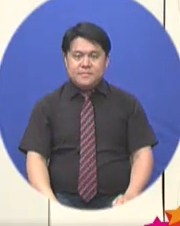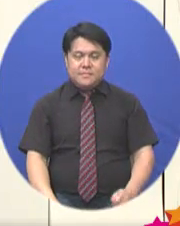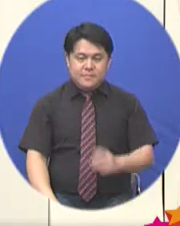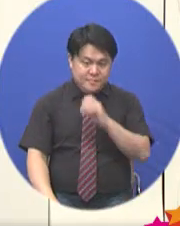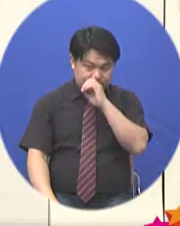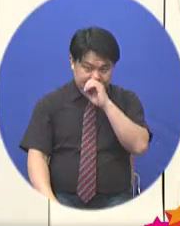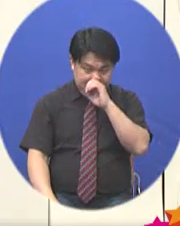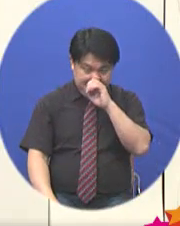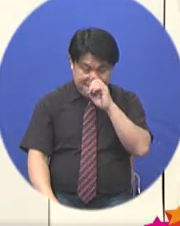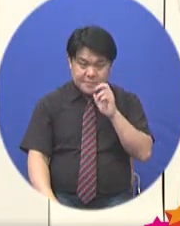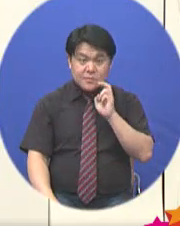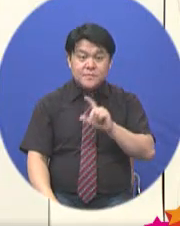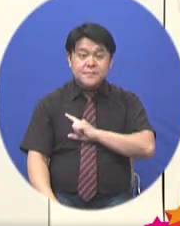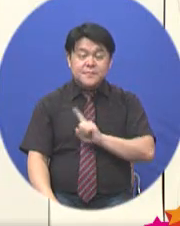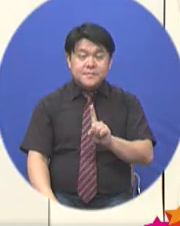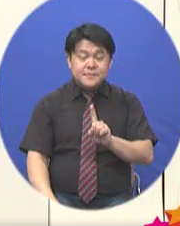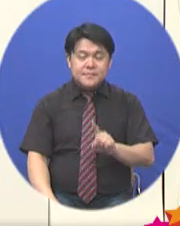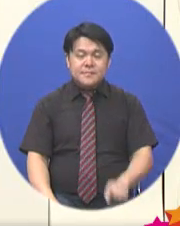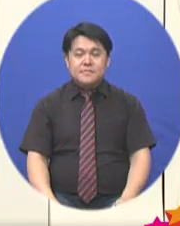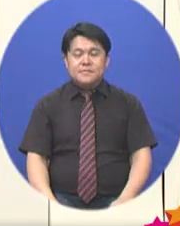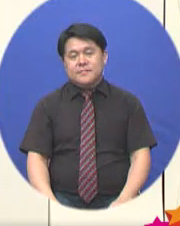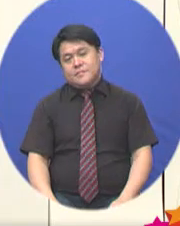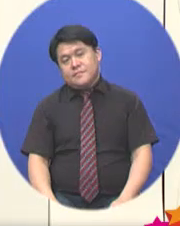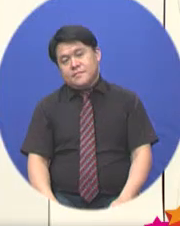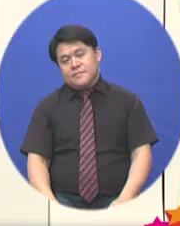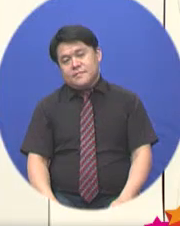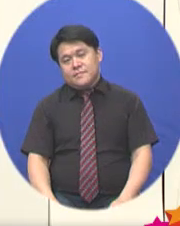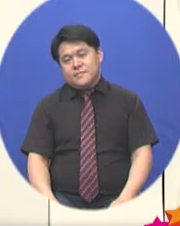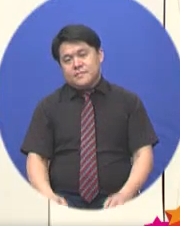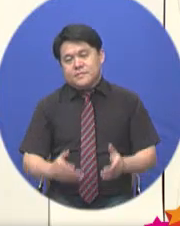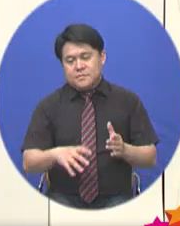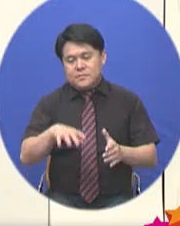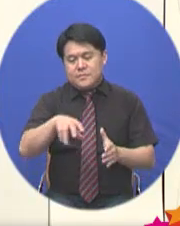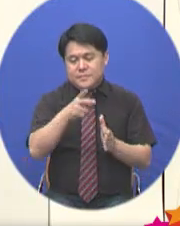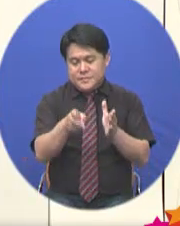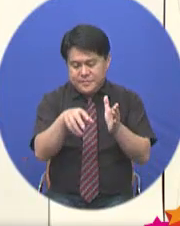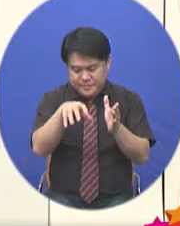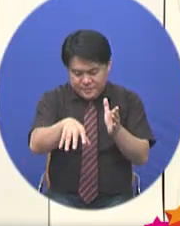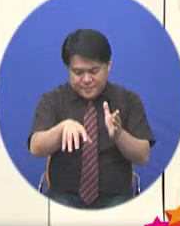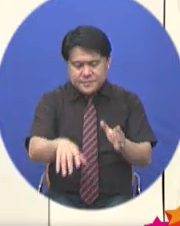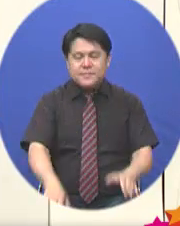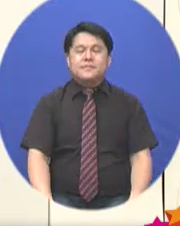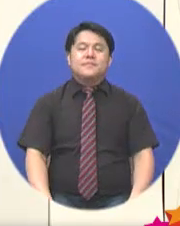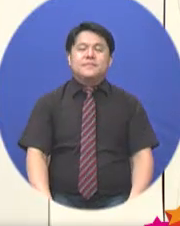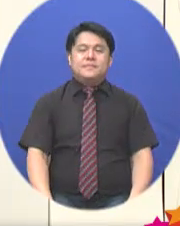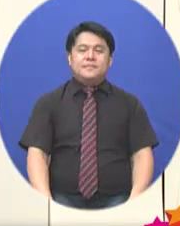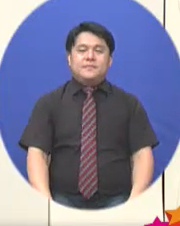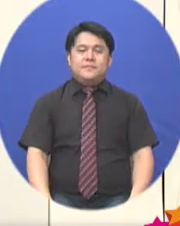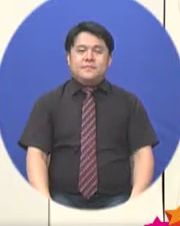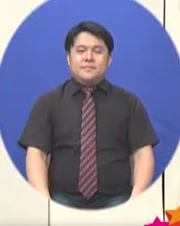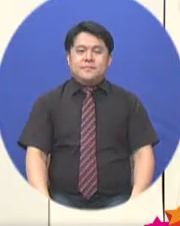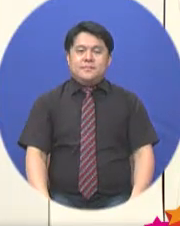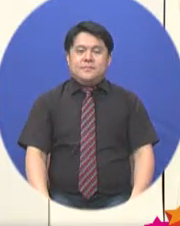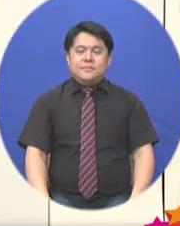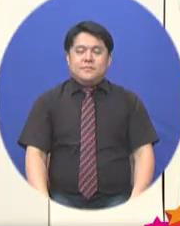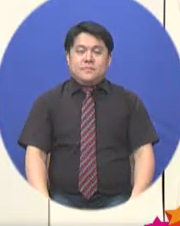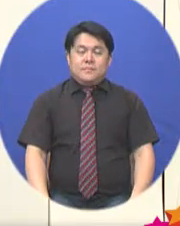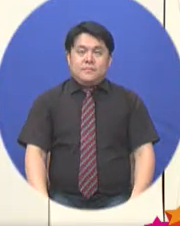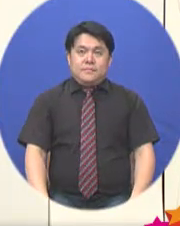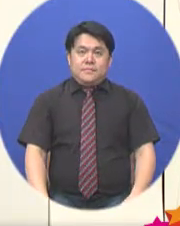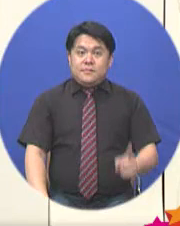자, 노래 제목. 고향역. 고향역. 예. 네. 이 자,